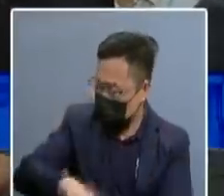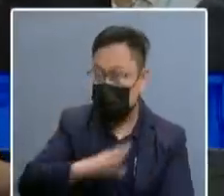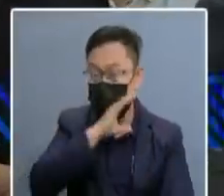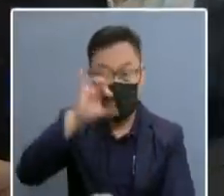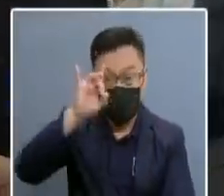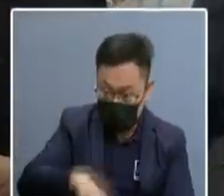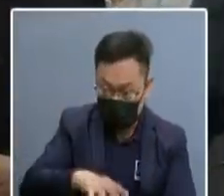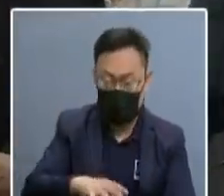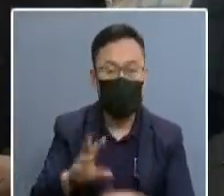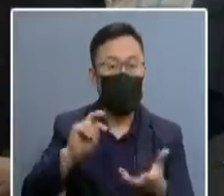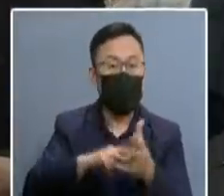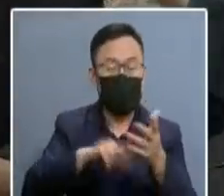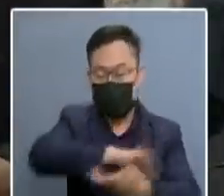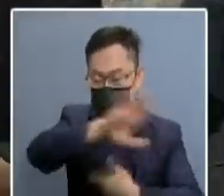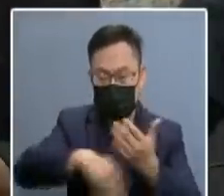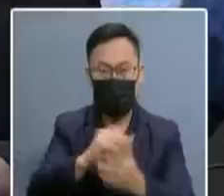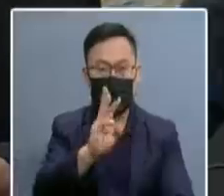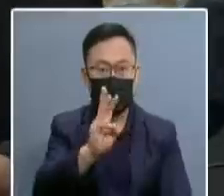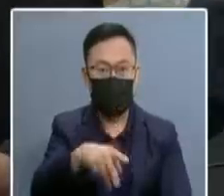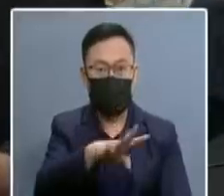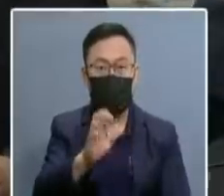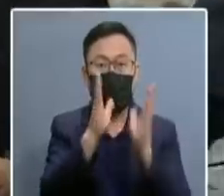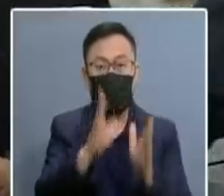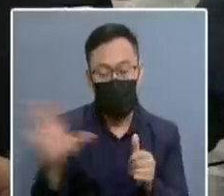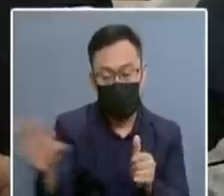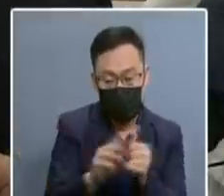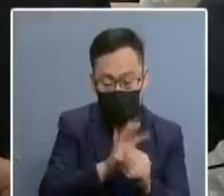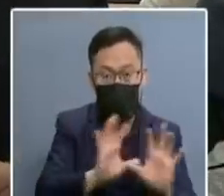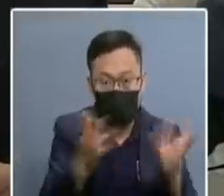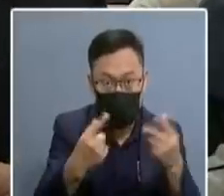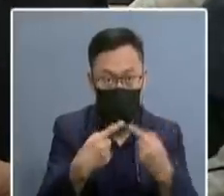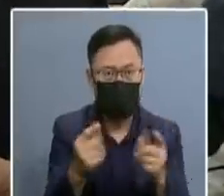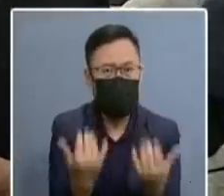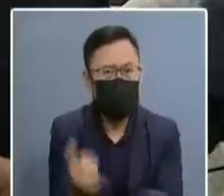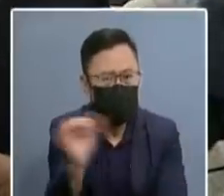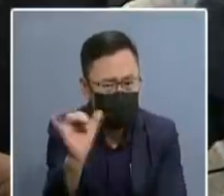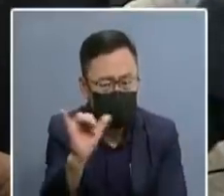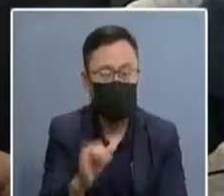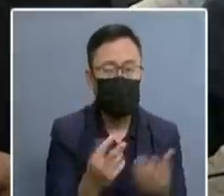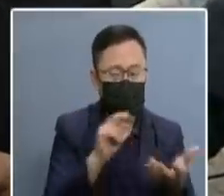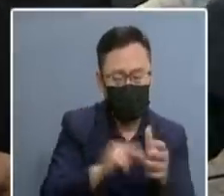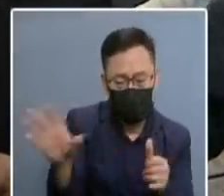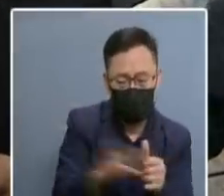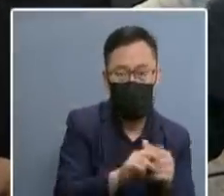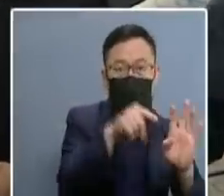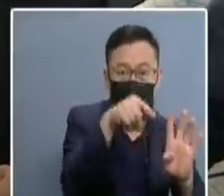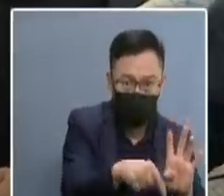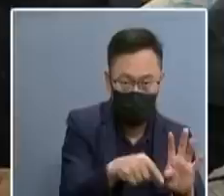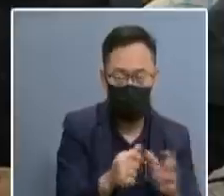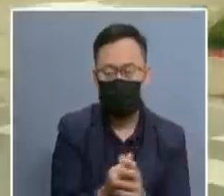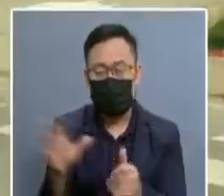ถ้าเป็นไปตามที่เราประเมินนะแต่ว่าตอนนี้มันดีขึ้นเรื่อยๆแล้วก็หายขึ้นหายมากเยอะด้ว